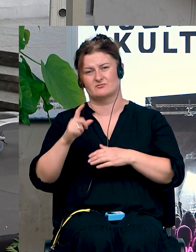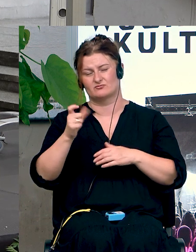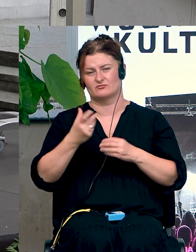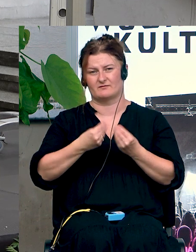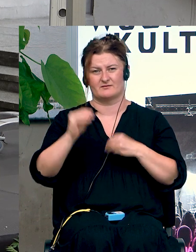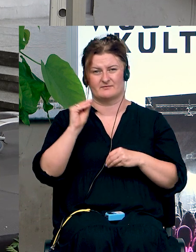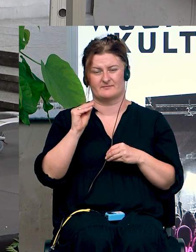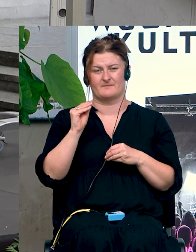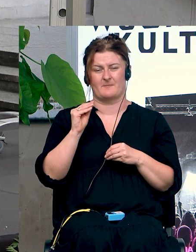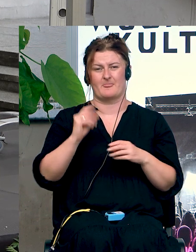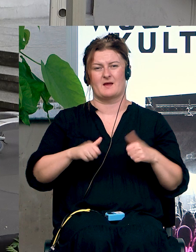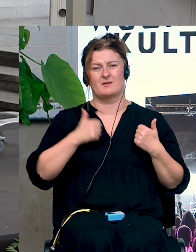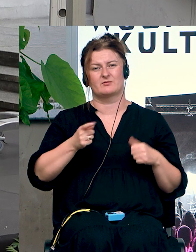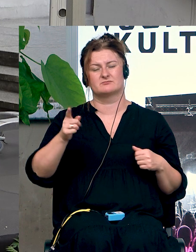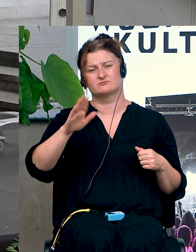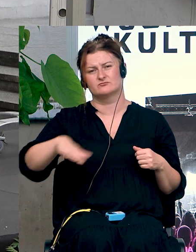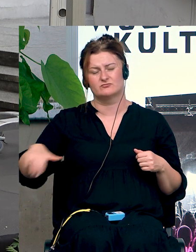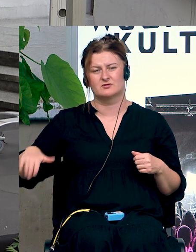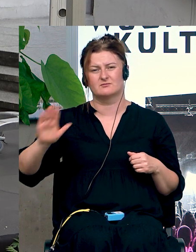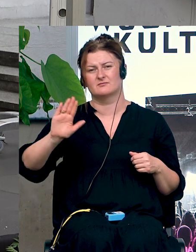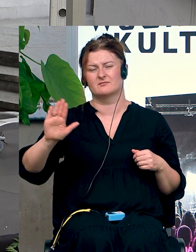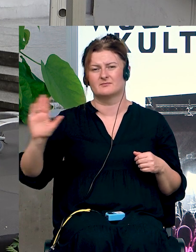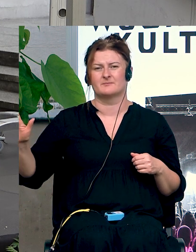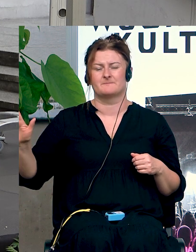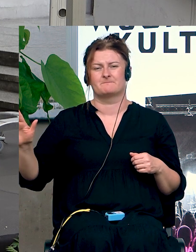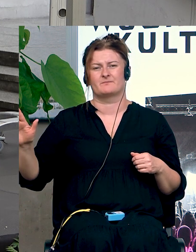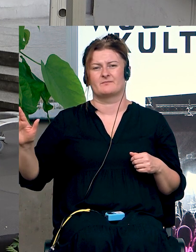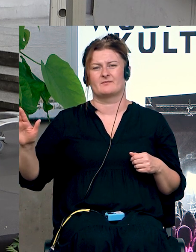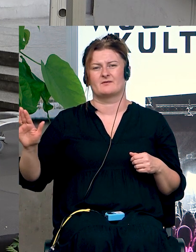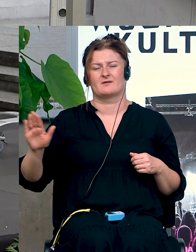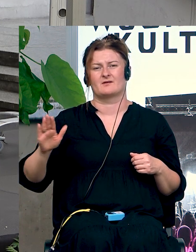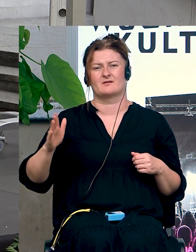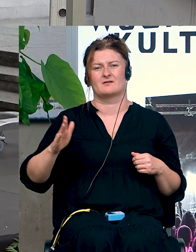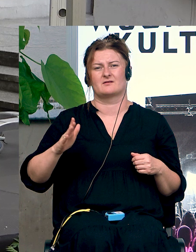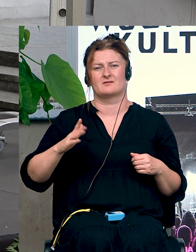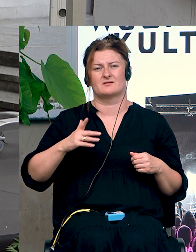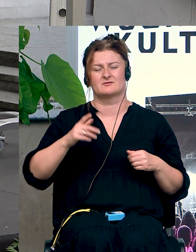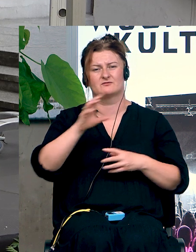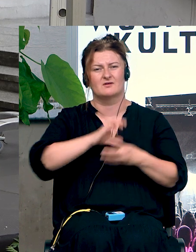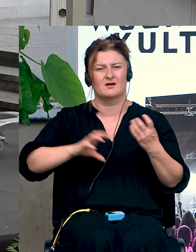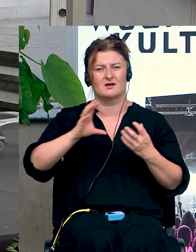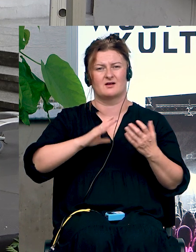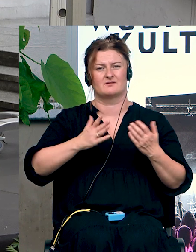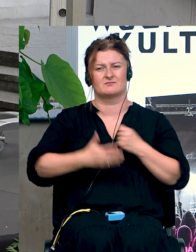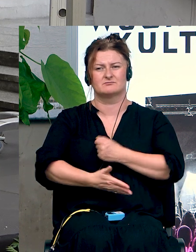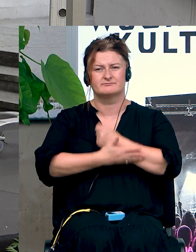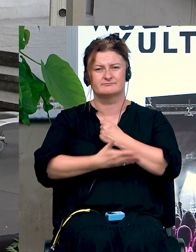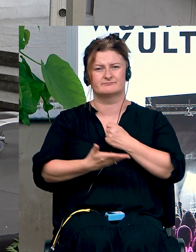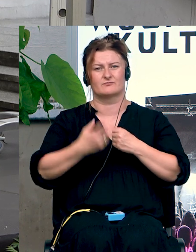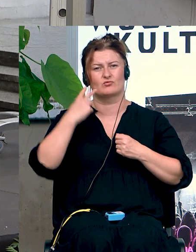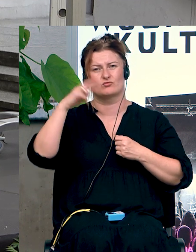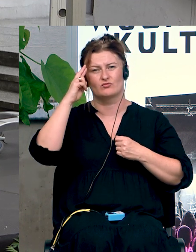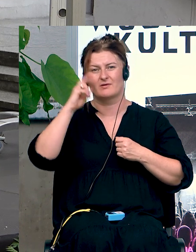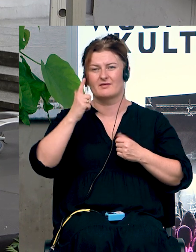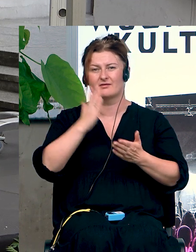щоб вони мали опору в тому, що в світі є не лише це, не лише війна, не лише страх, не лише біль, не лише втрати. Це може